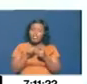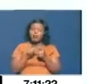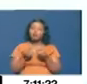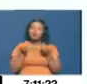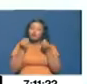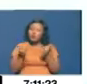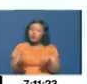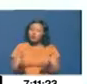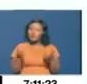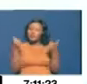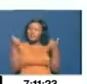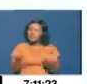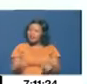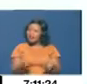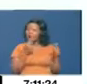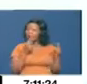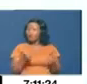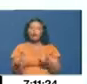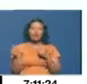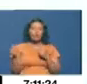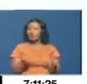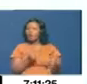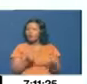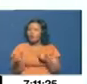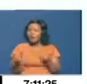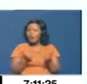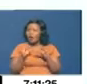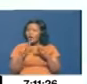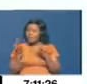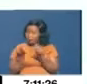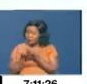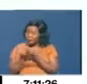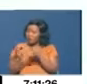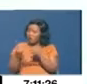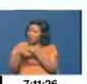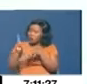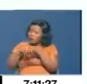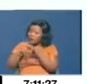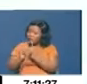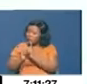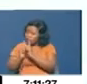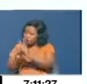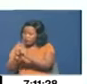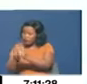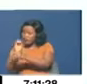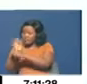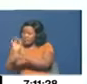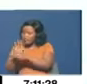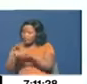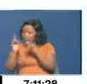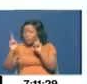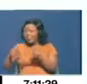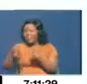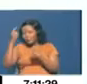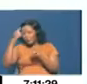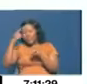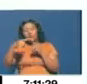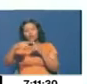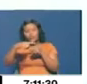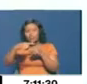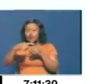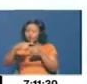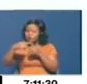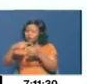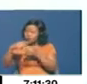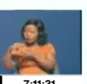malumbano yoyote. Na ukienda kwa mshauri, uwe kwanza uko positive, kuwa naenda kwenye ushauri na